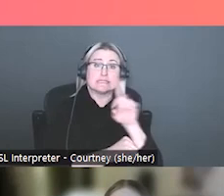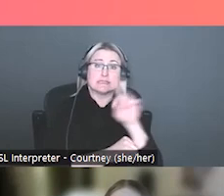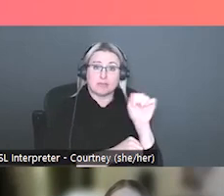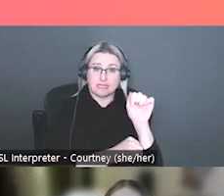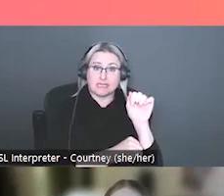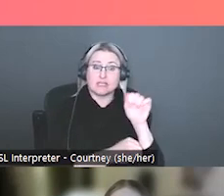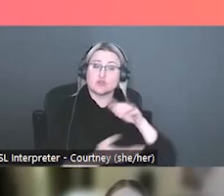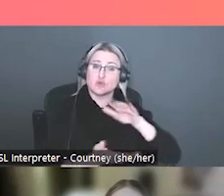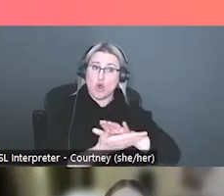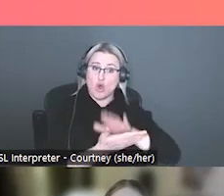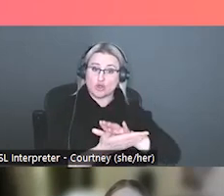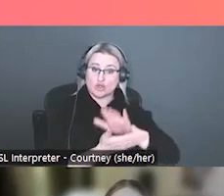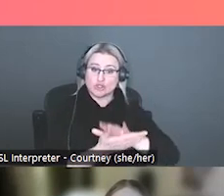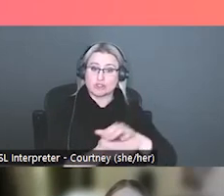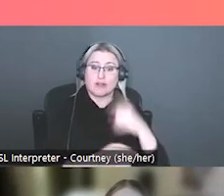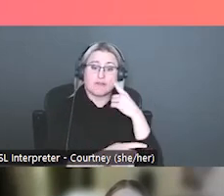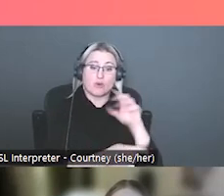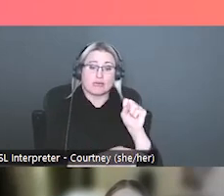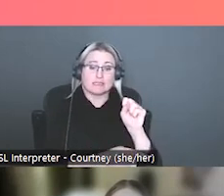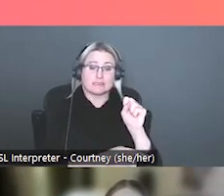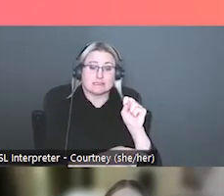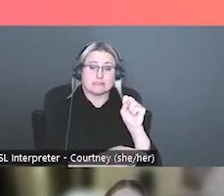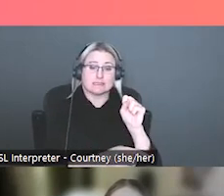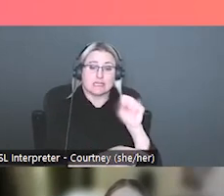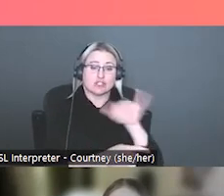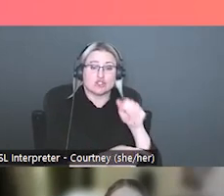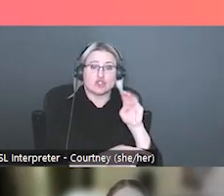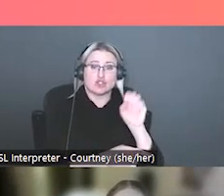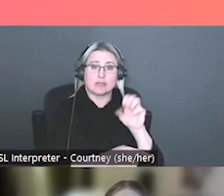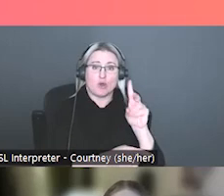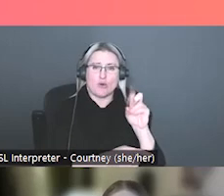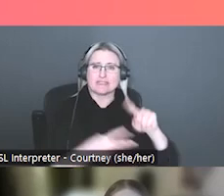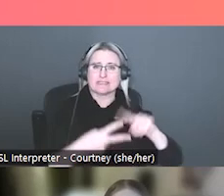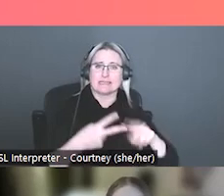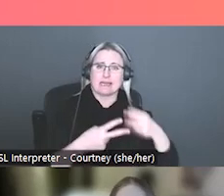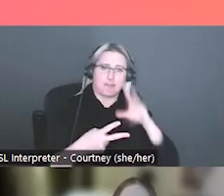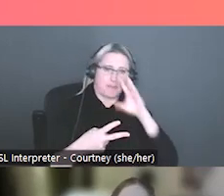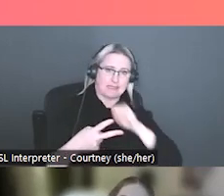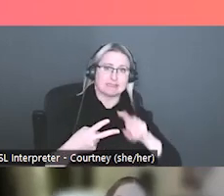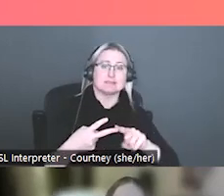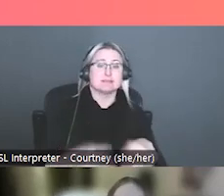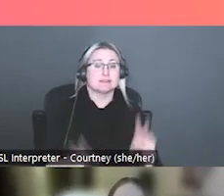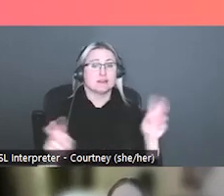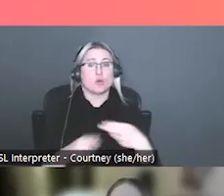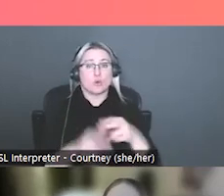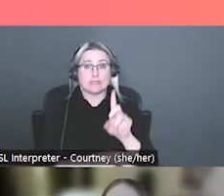avec Simi Littlin et Jamie Overlow, le protocole d'utilisation du